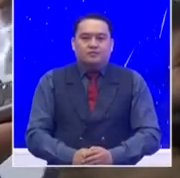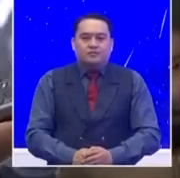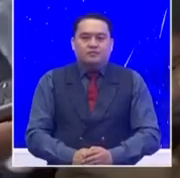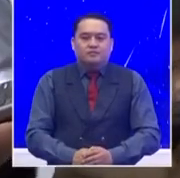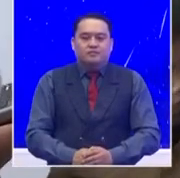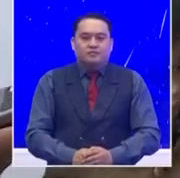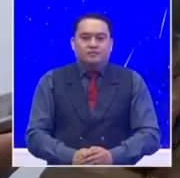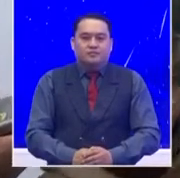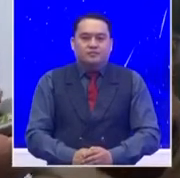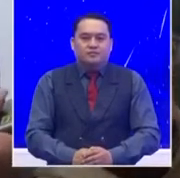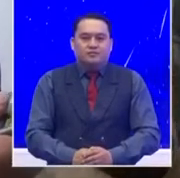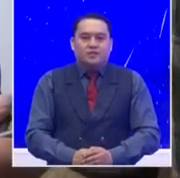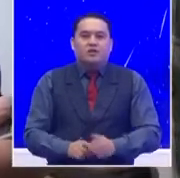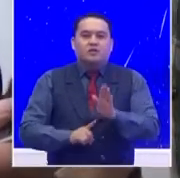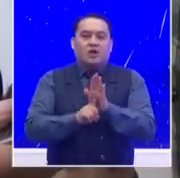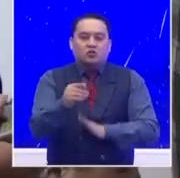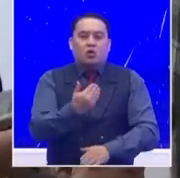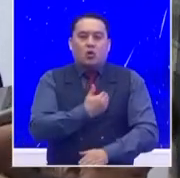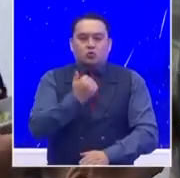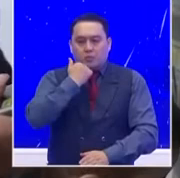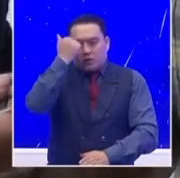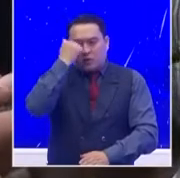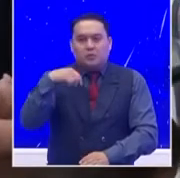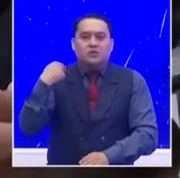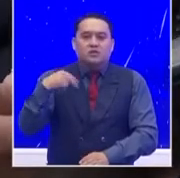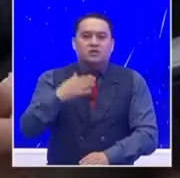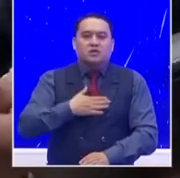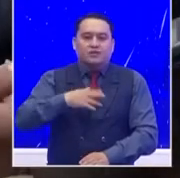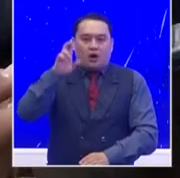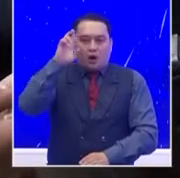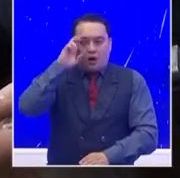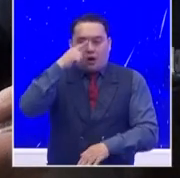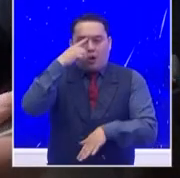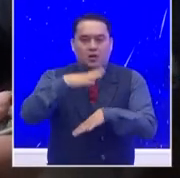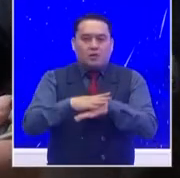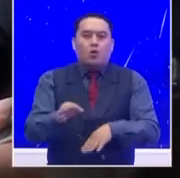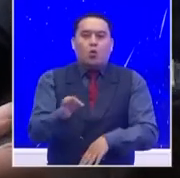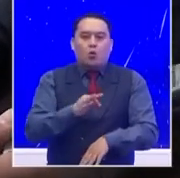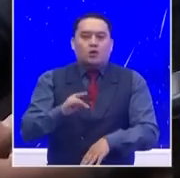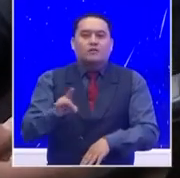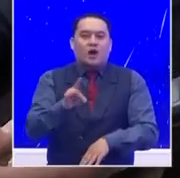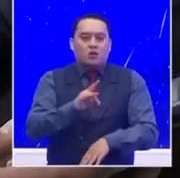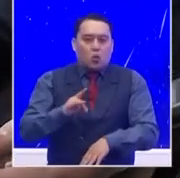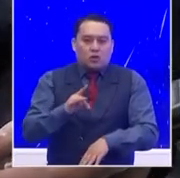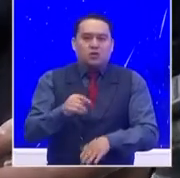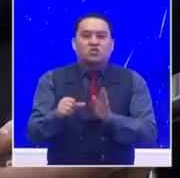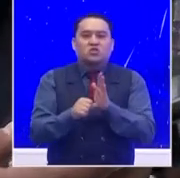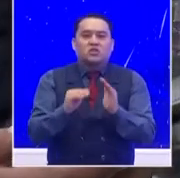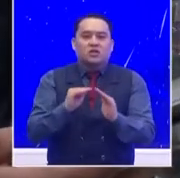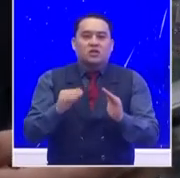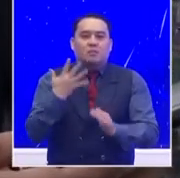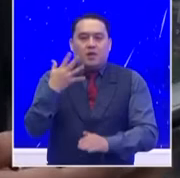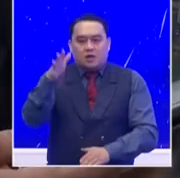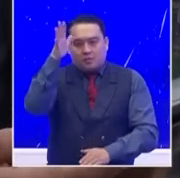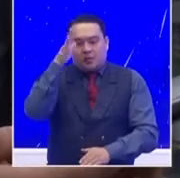разметкой там в начале хочу поблагодарить президента нашей страны акима области и района у меня шестеро детей 5